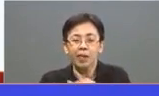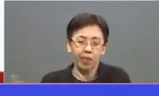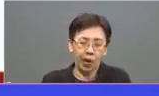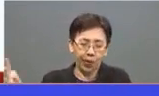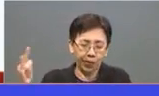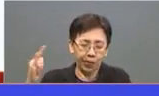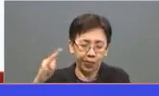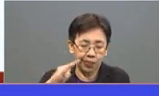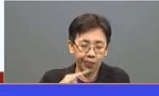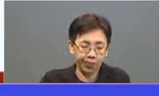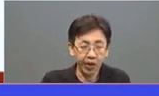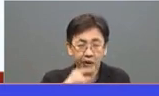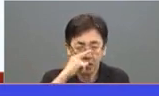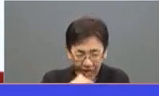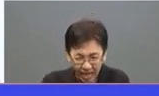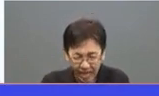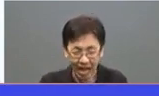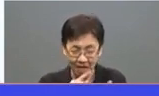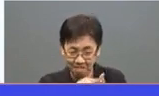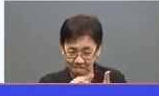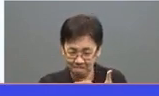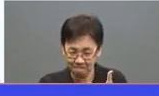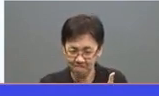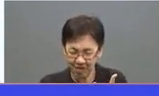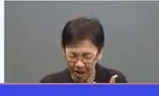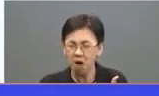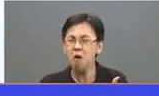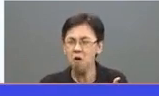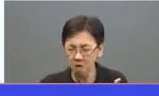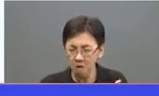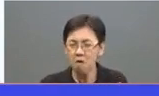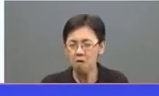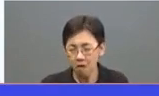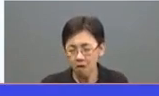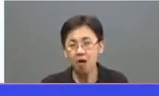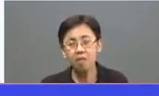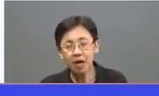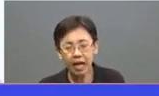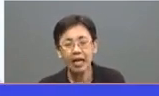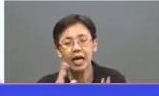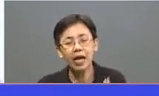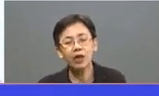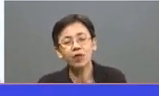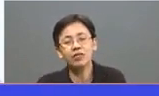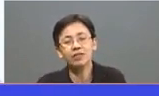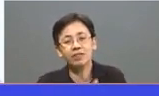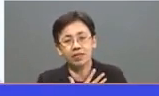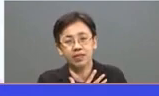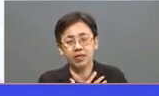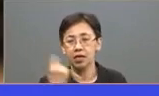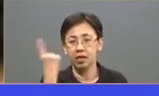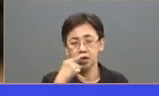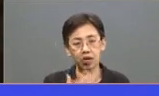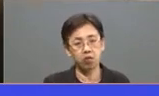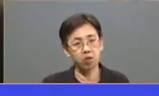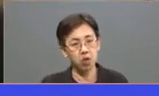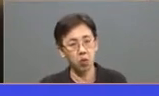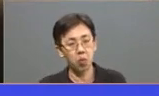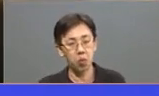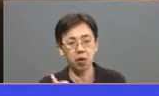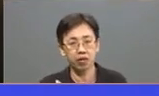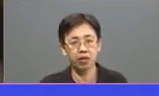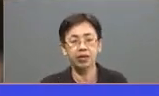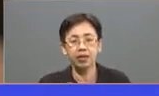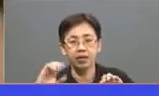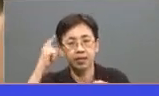างทางการท่องเที่ยวของภูมิภาคเนี่ยหรือว่าทัวริสึมฮับเนี่ยถือเป็นหนึ่งในวิสัยทัศน์ประเทศไทยโดย5กลยุทธ์สำคัญซึ่งเป็นไปตามก